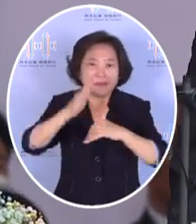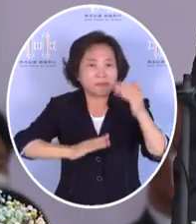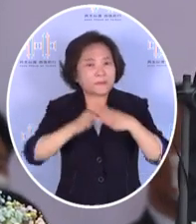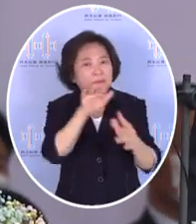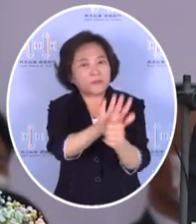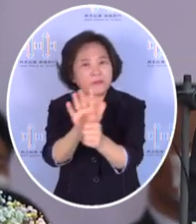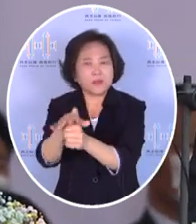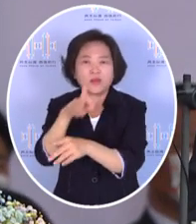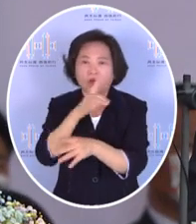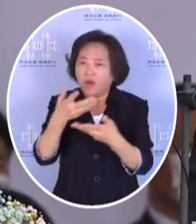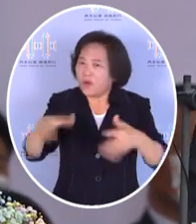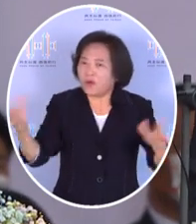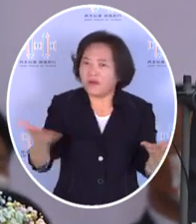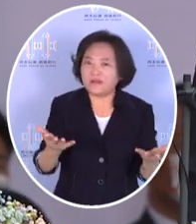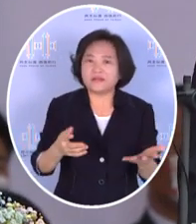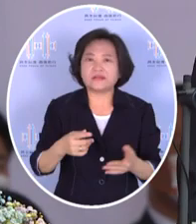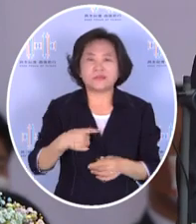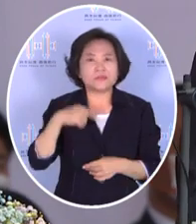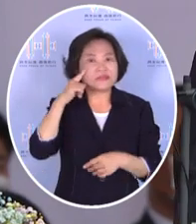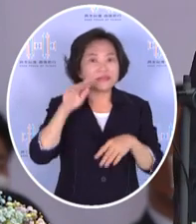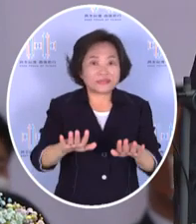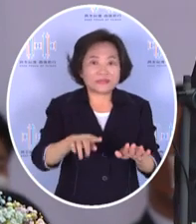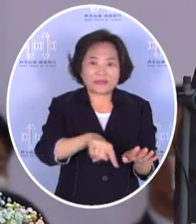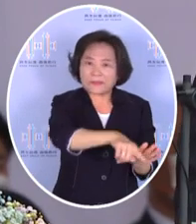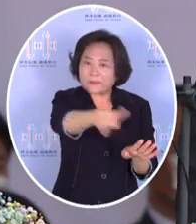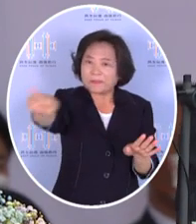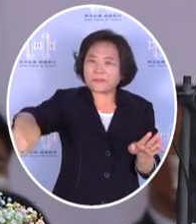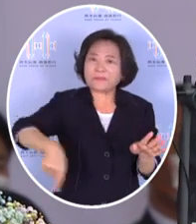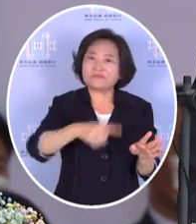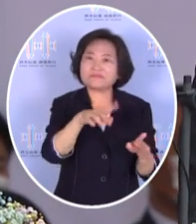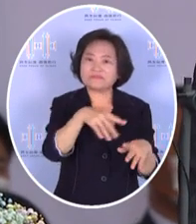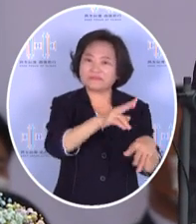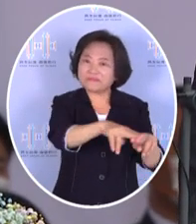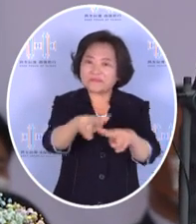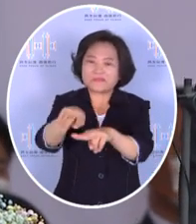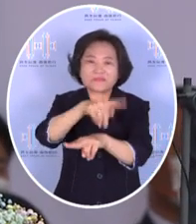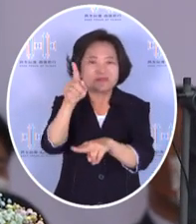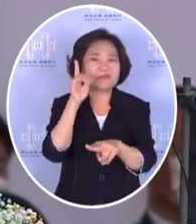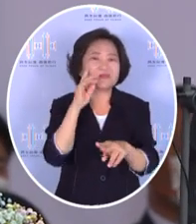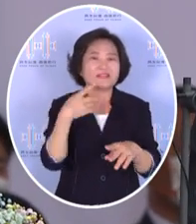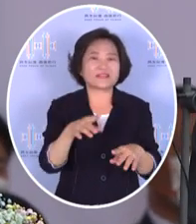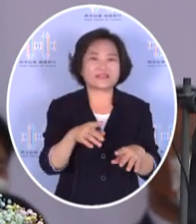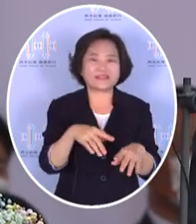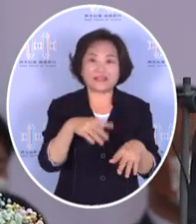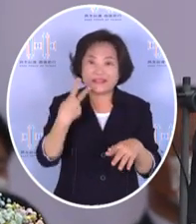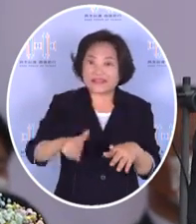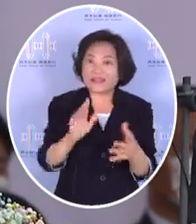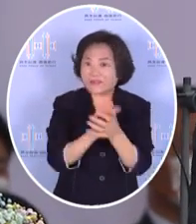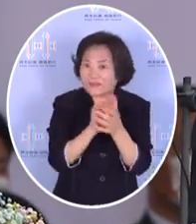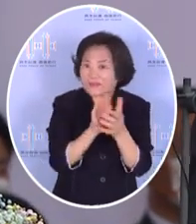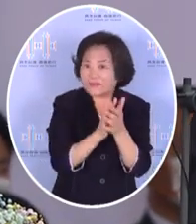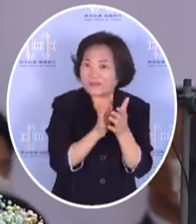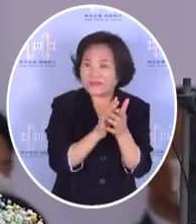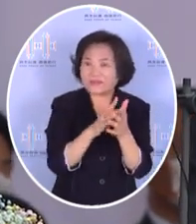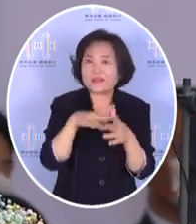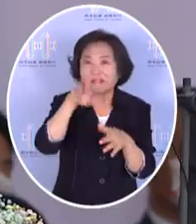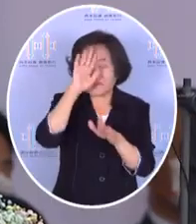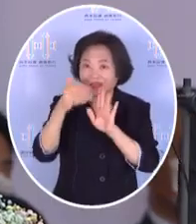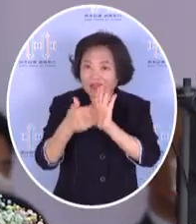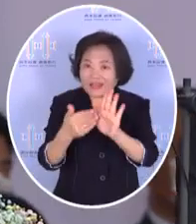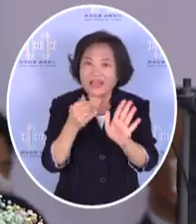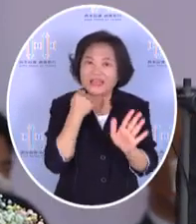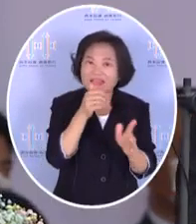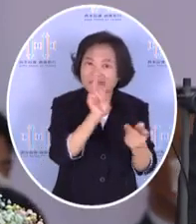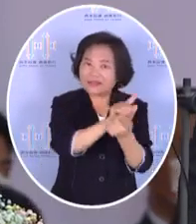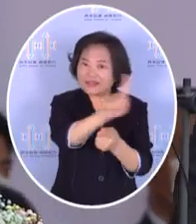要请现场的好朋友用最热烈的掌声再一次给我们的防疫英雄们满满